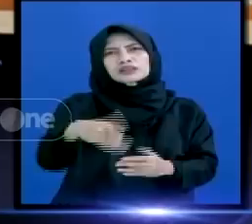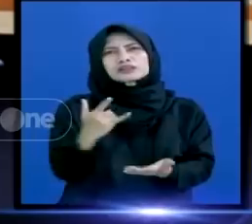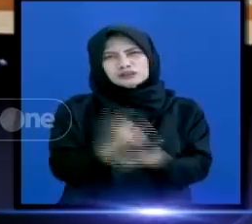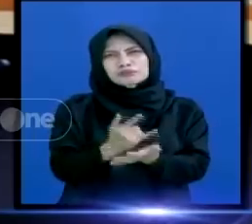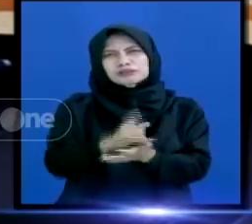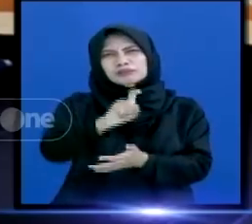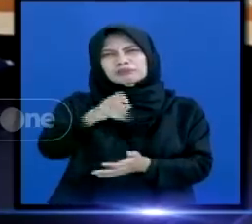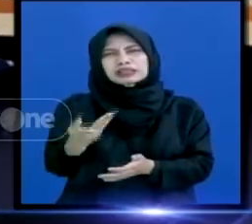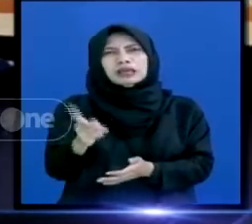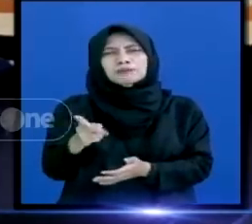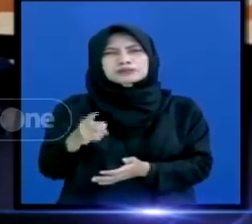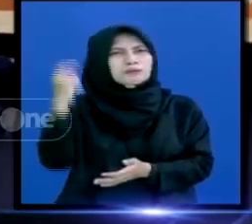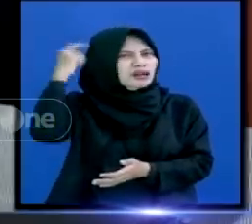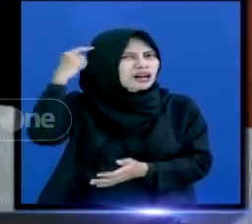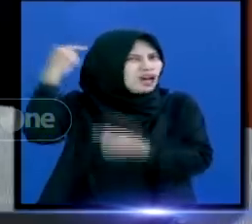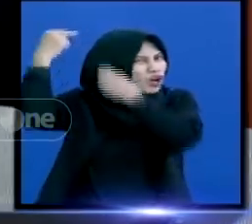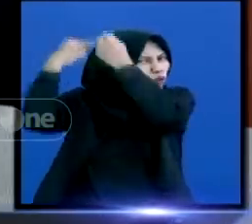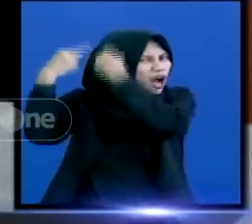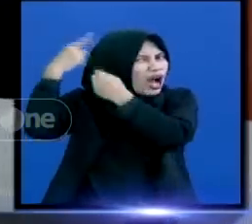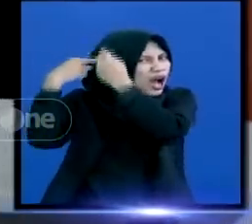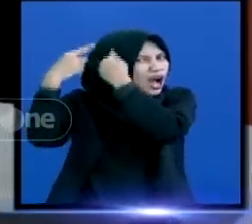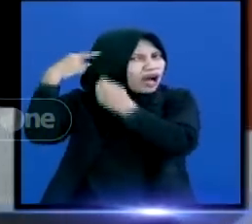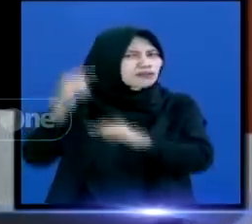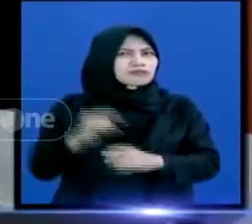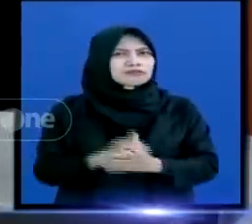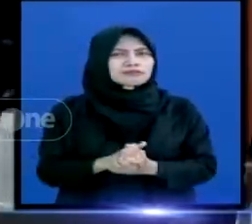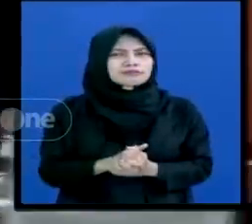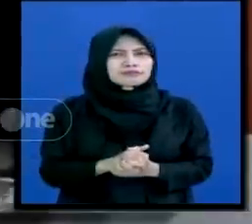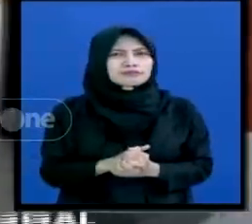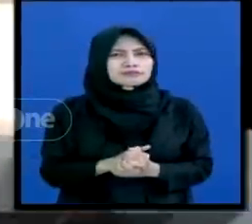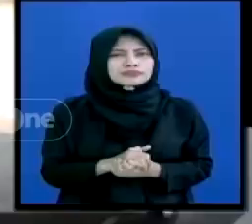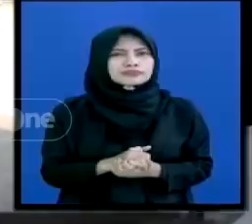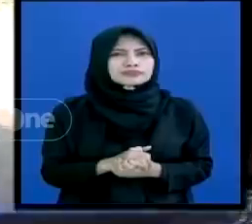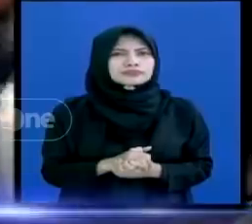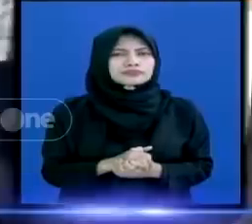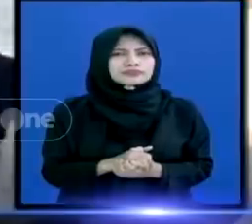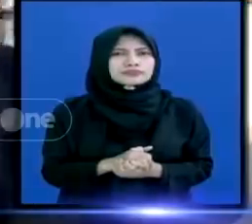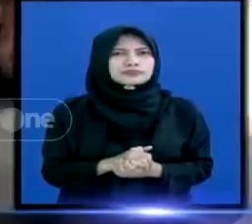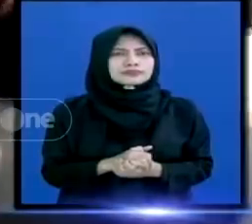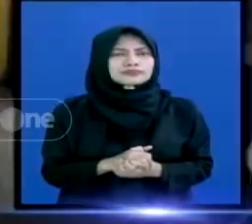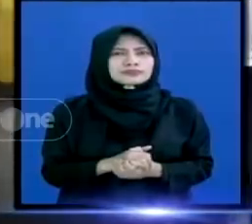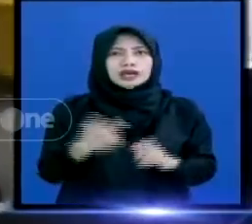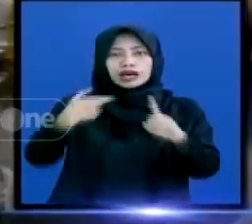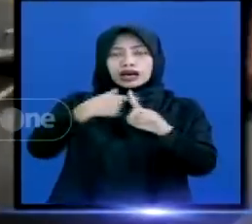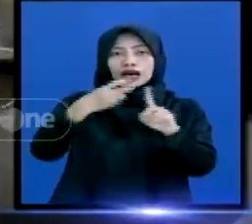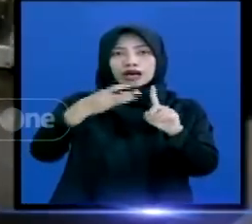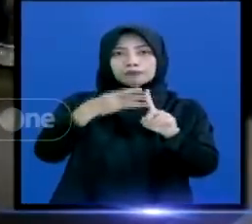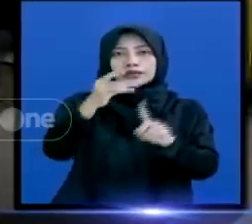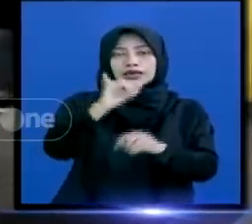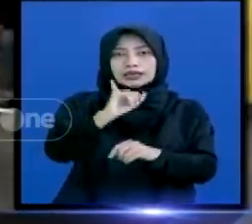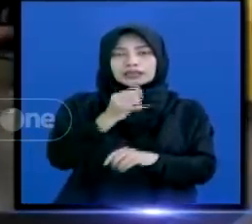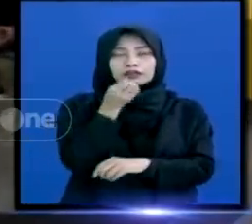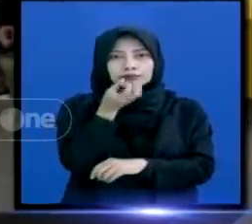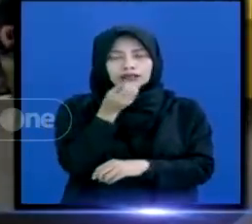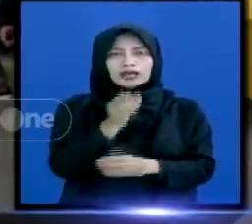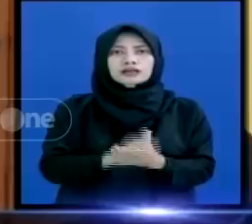luka serius di bagian kepala. Menurut Ketua Satgas Perlindungan WNI, KBRI Kuala Lumpur, sebelum dapat